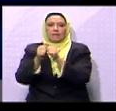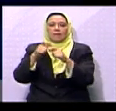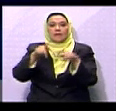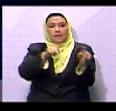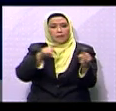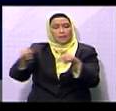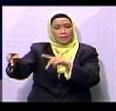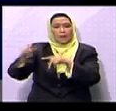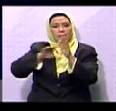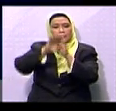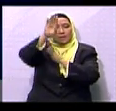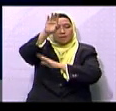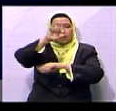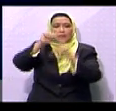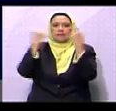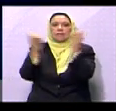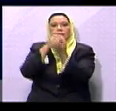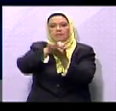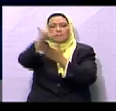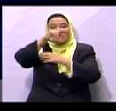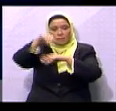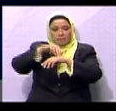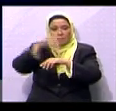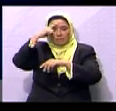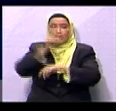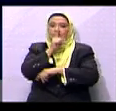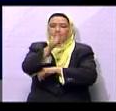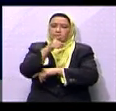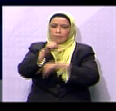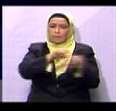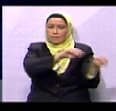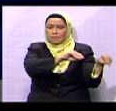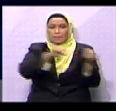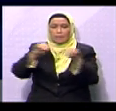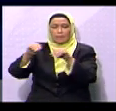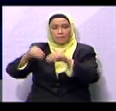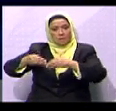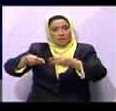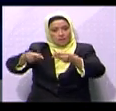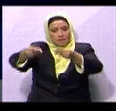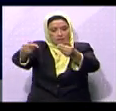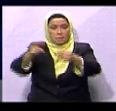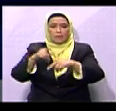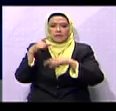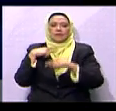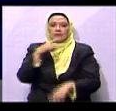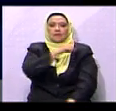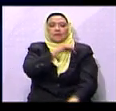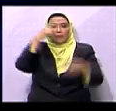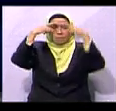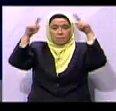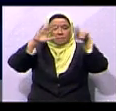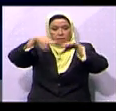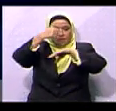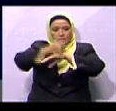Bagi memastikan peralihan berjalan dengan lancar, satu jawatan kuasa eksekutif lembaga pengarah akan ditubuhkan untuk